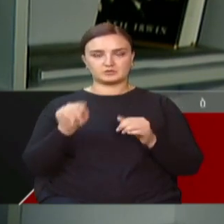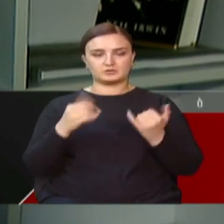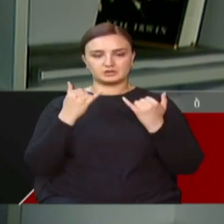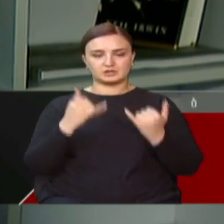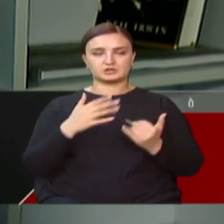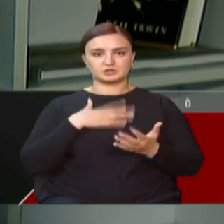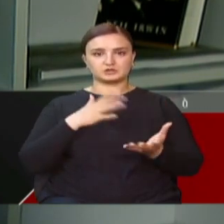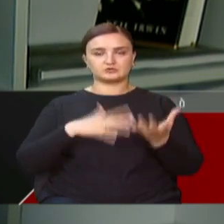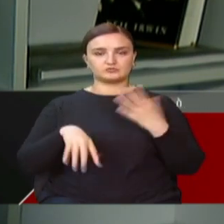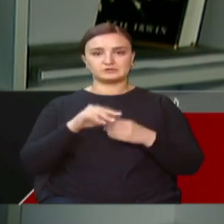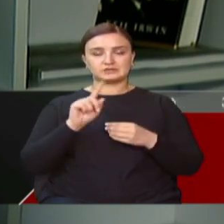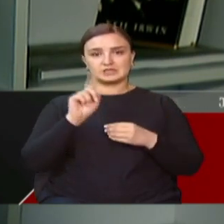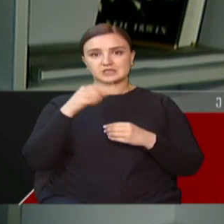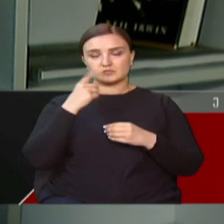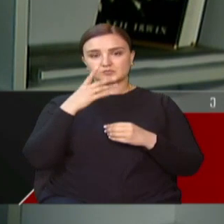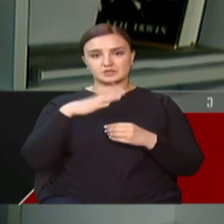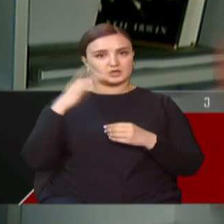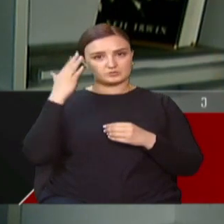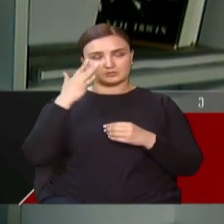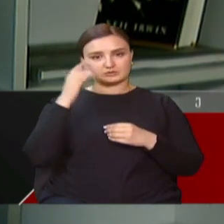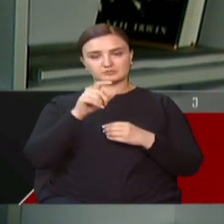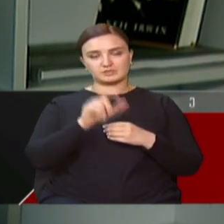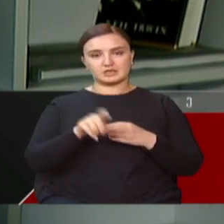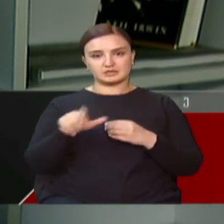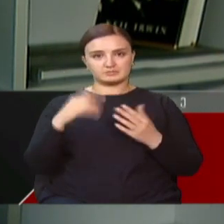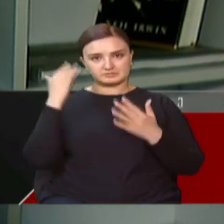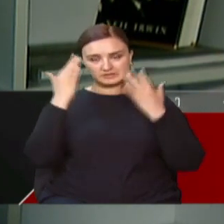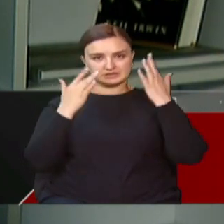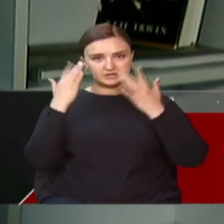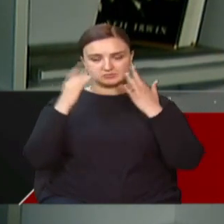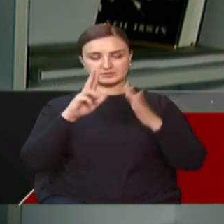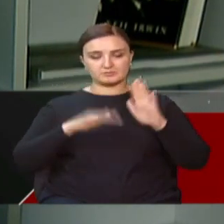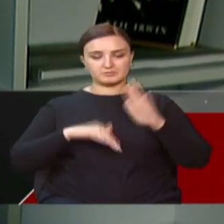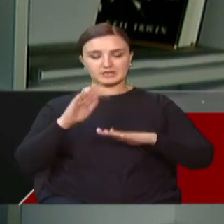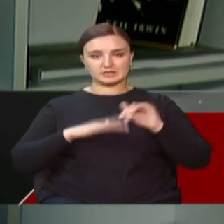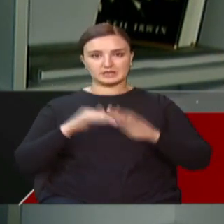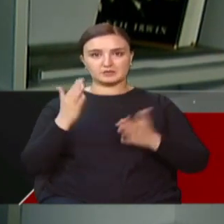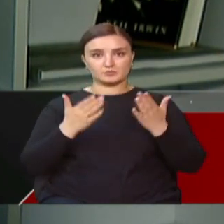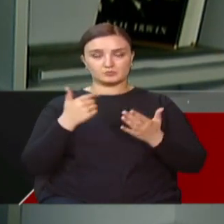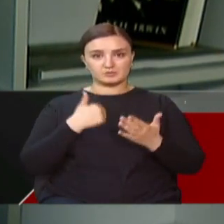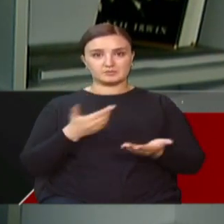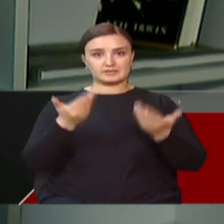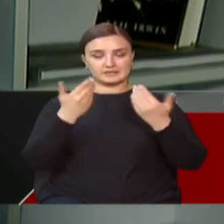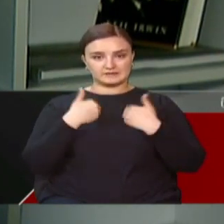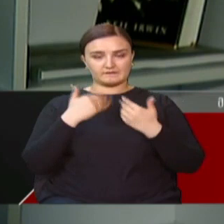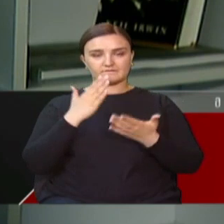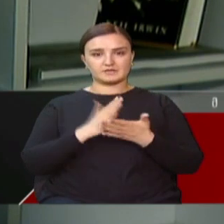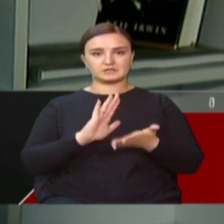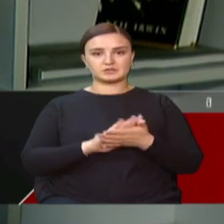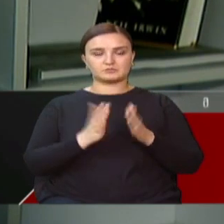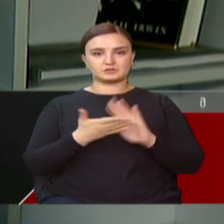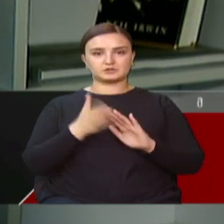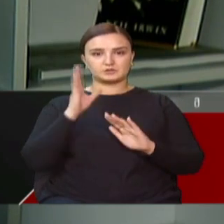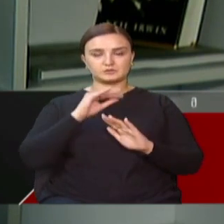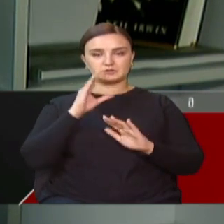ce în rasa țara n-i zahte, scartul o țneva, adam e nebis, armo sa hoașit, da, practic așit, metum kit haut. Gauks situația rodesat